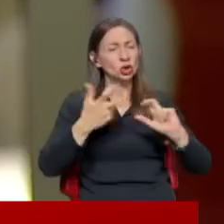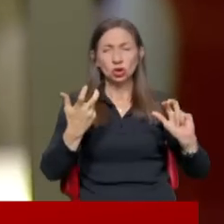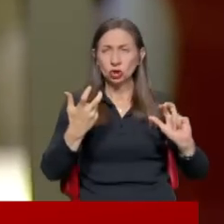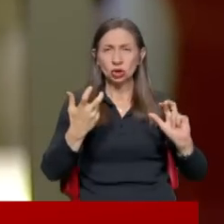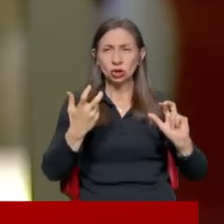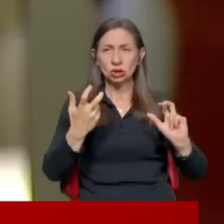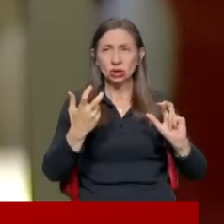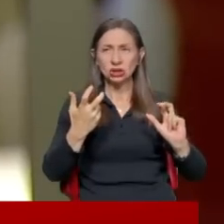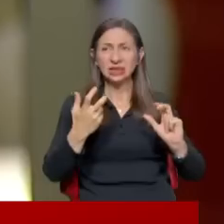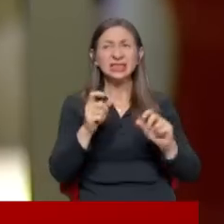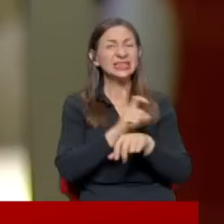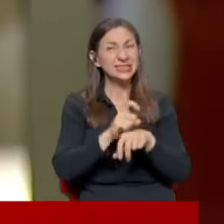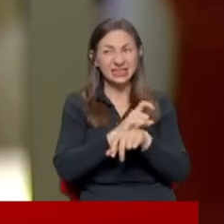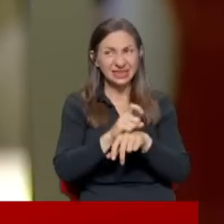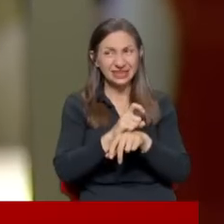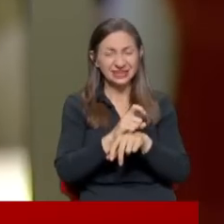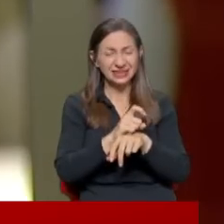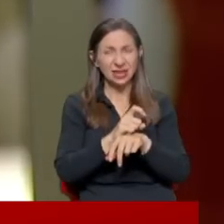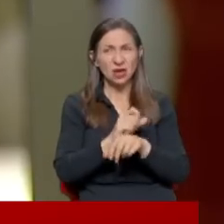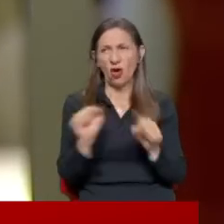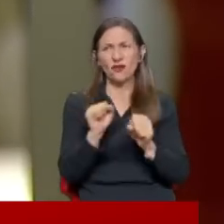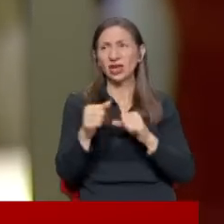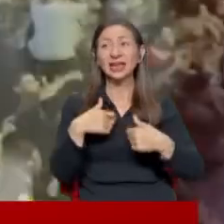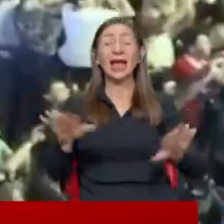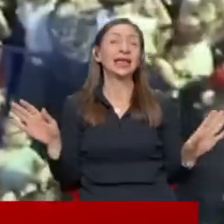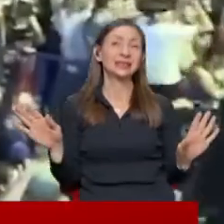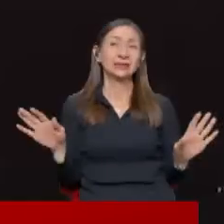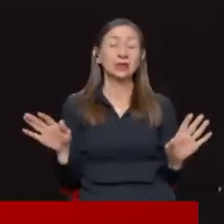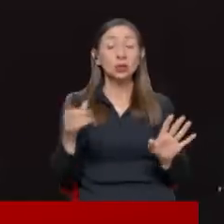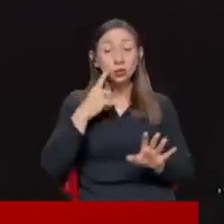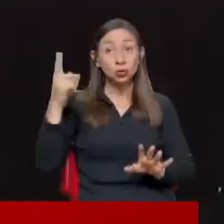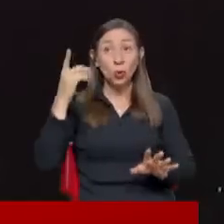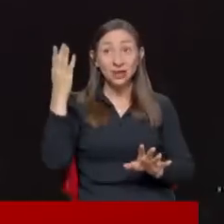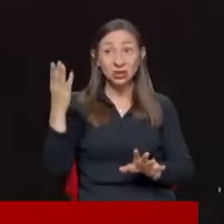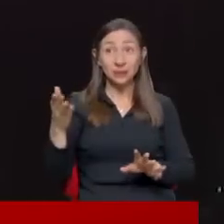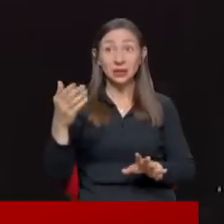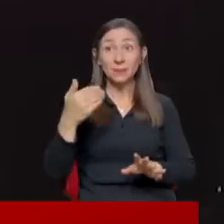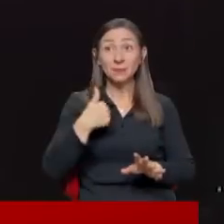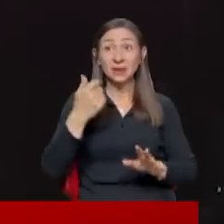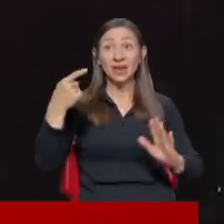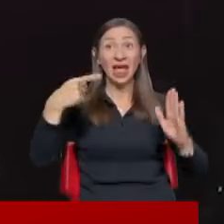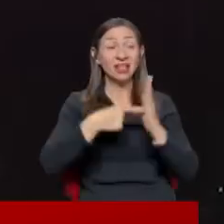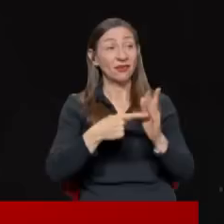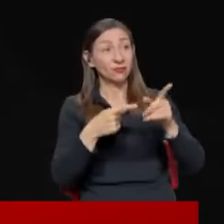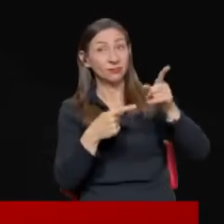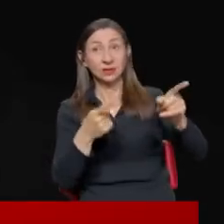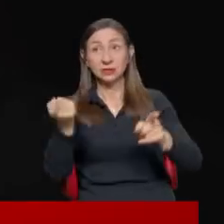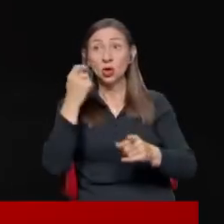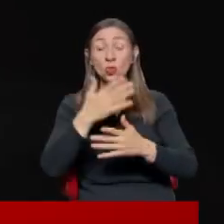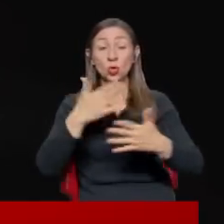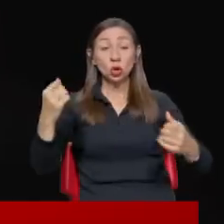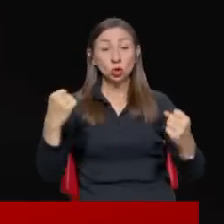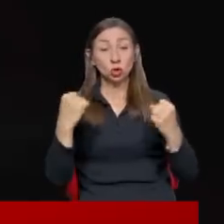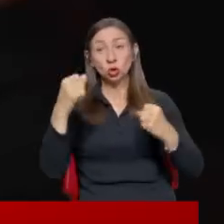küskün, kızgın, öfkeli değiliz. Cumhurbaşkanımız bize bir hedef göstermiş. Büyük ve